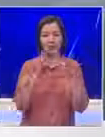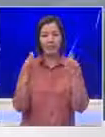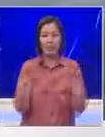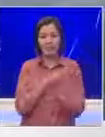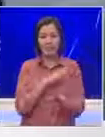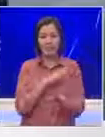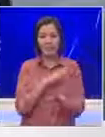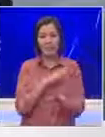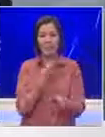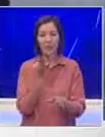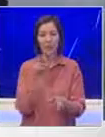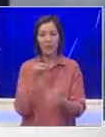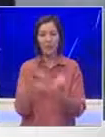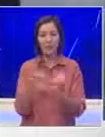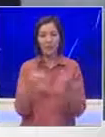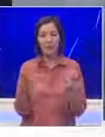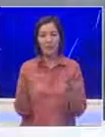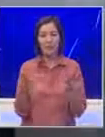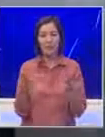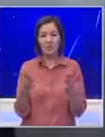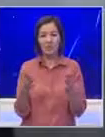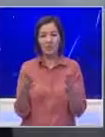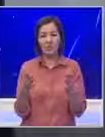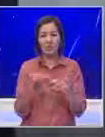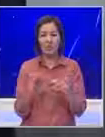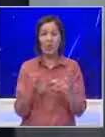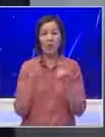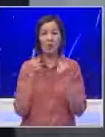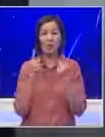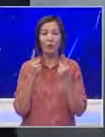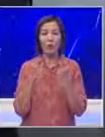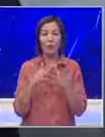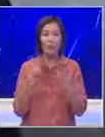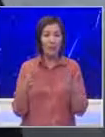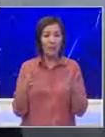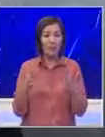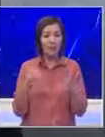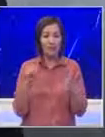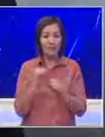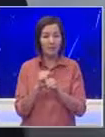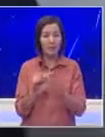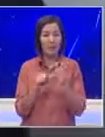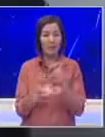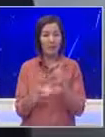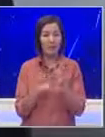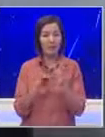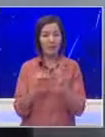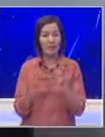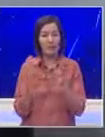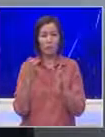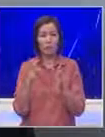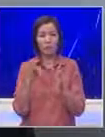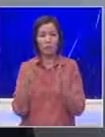Осы Шелек дәлізінде ең үлкен болып саналады бүгінге. 60 мегаваттан 300 мегаваттқа